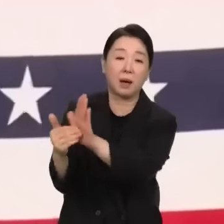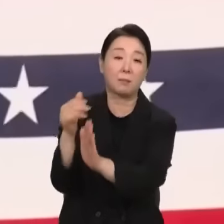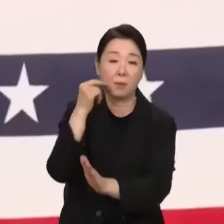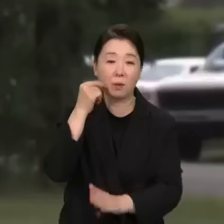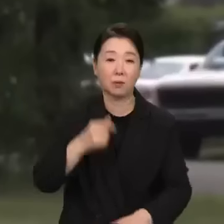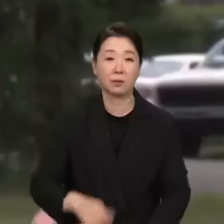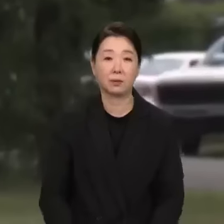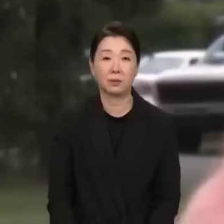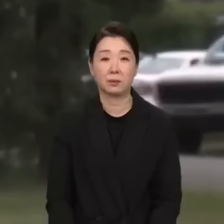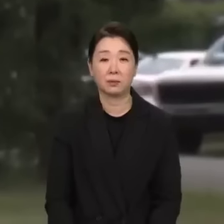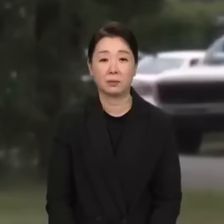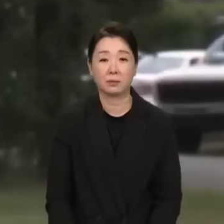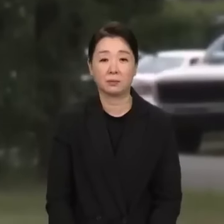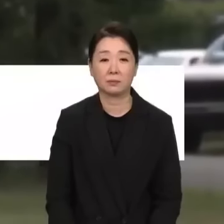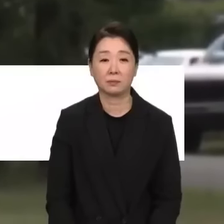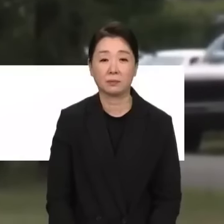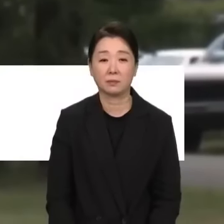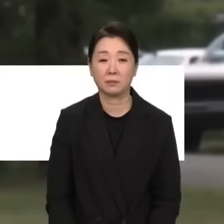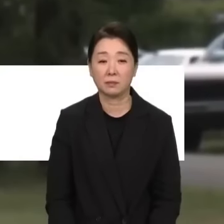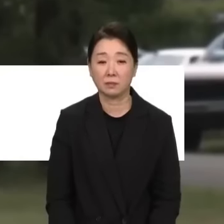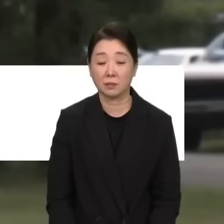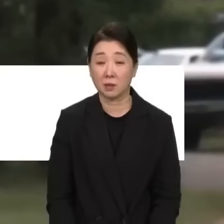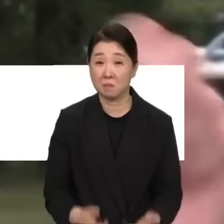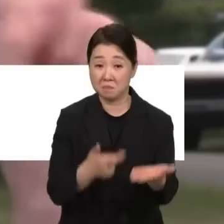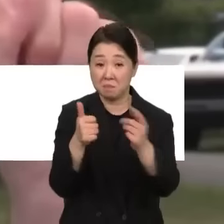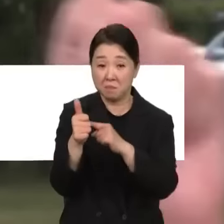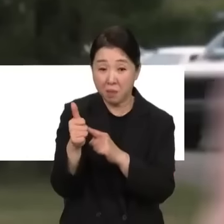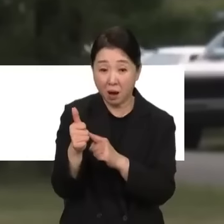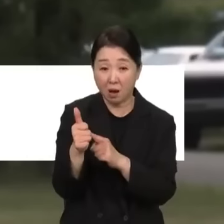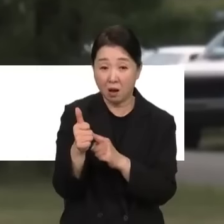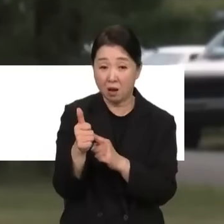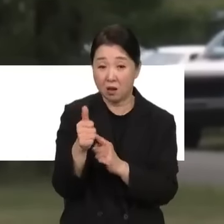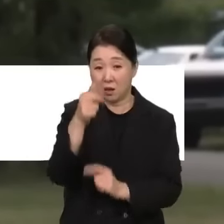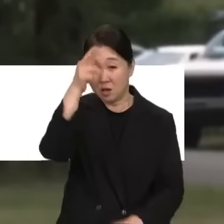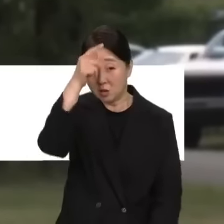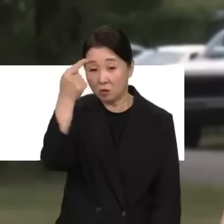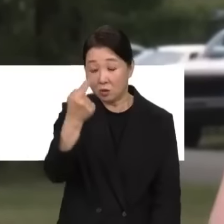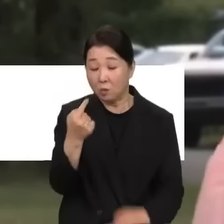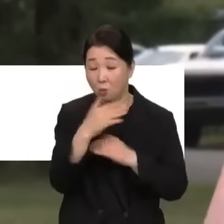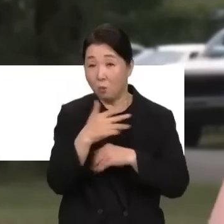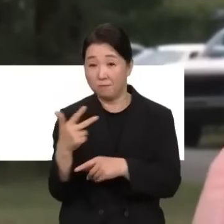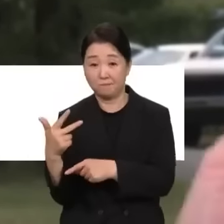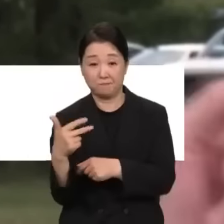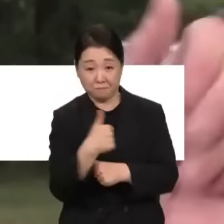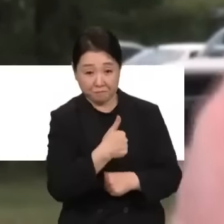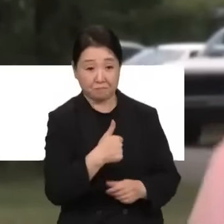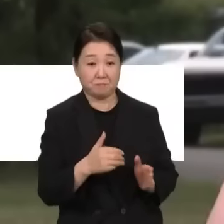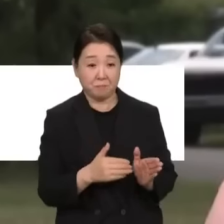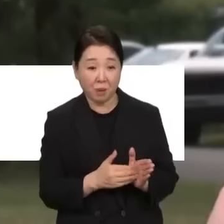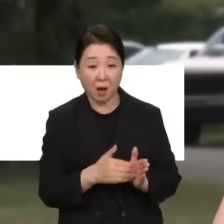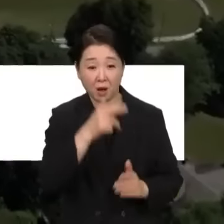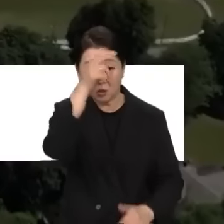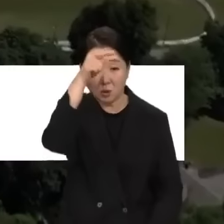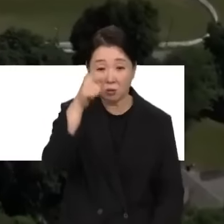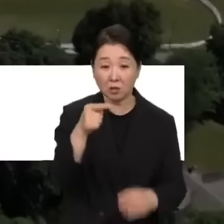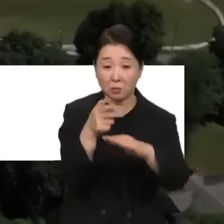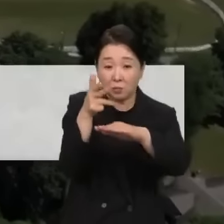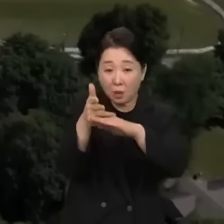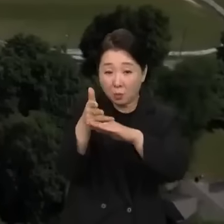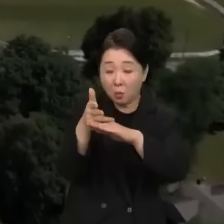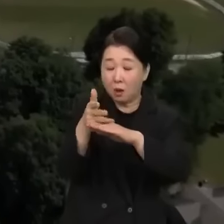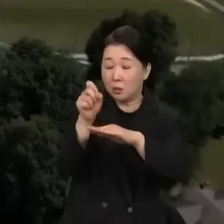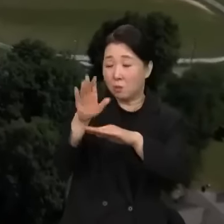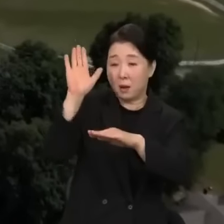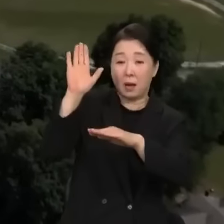못했습니다. The shooter had turned towards the officer and rightfully and smartly the officer let go.